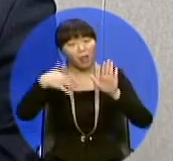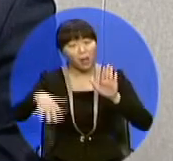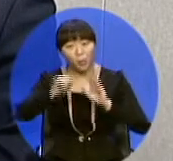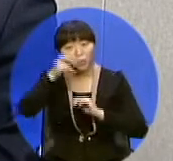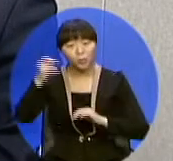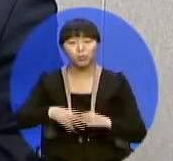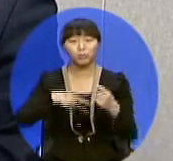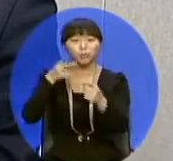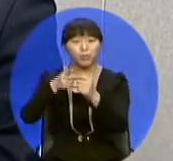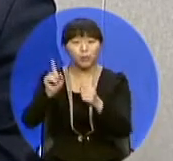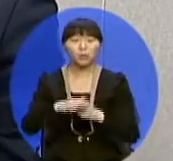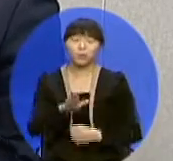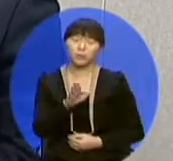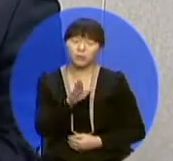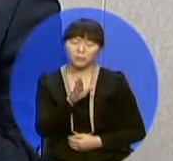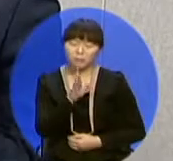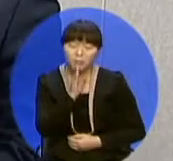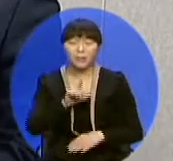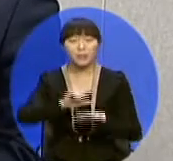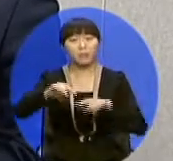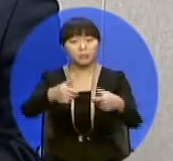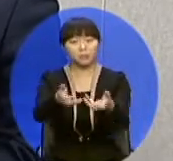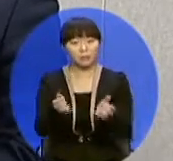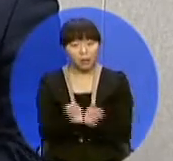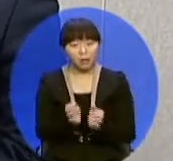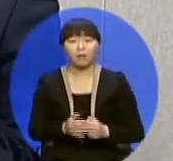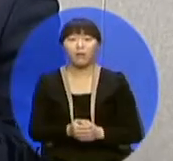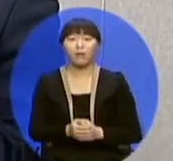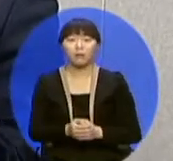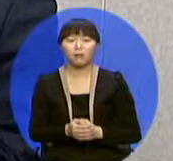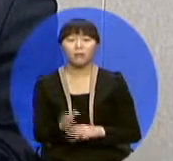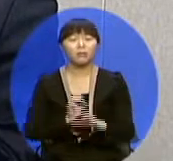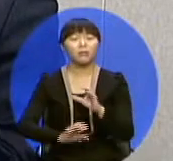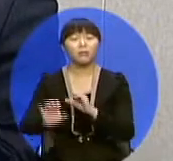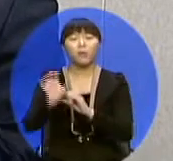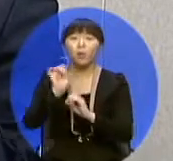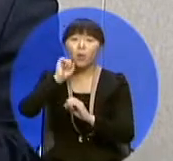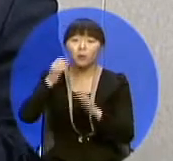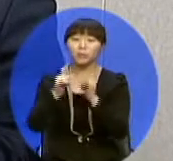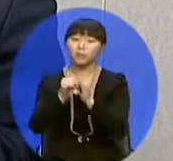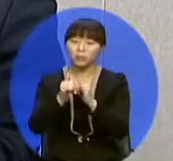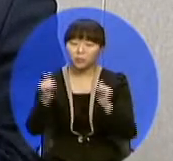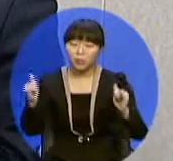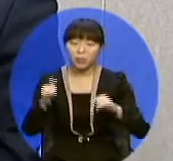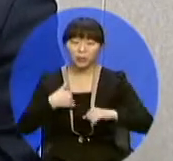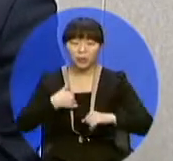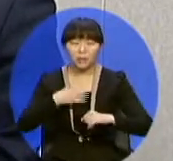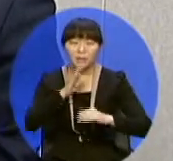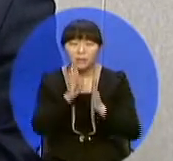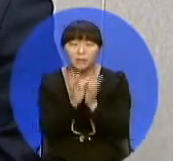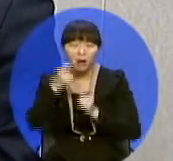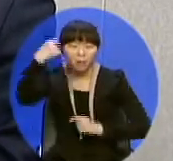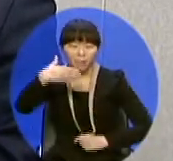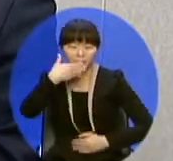둘째는 정말 지자체가 더 어려운 분들한테 피부로 느낄 수